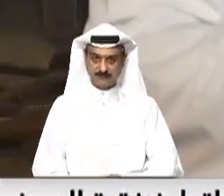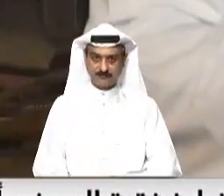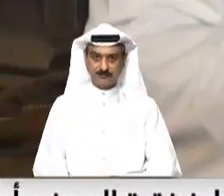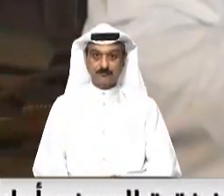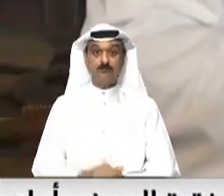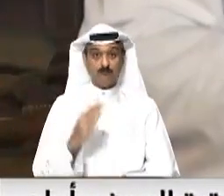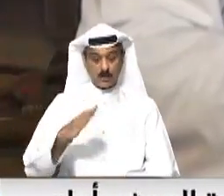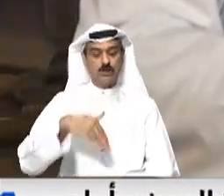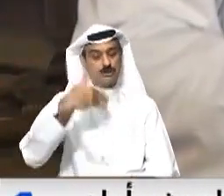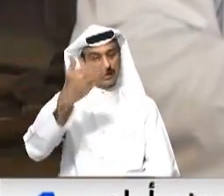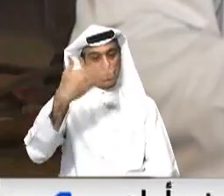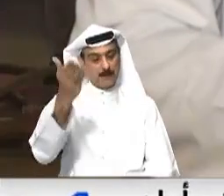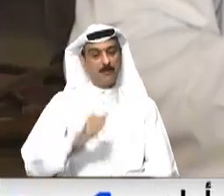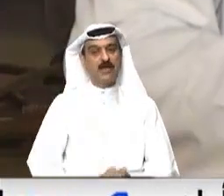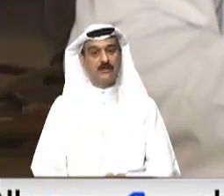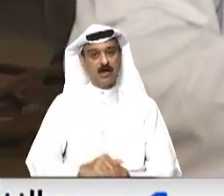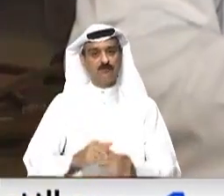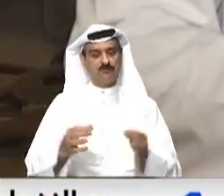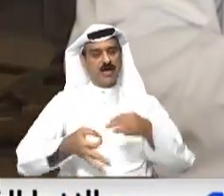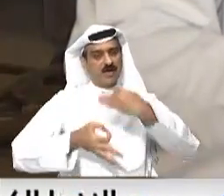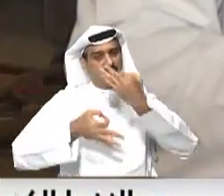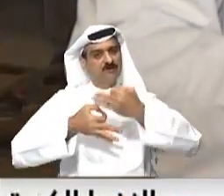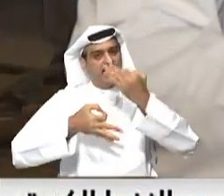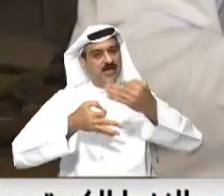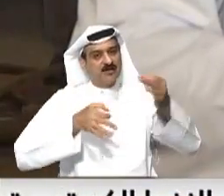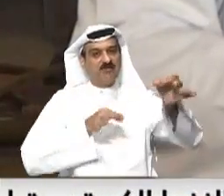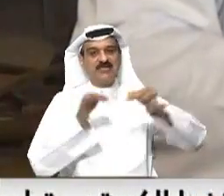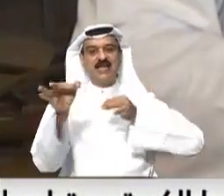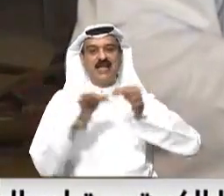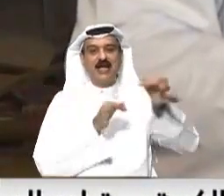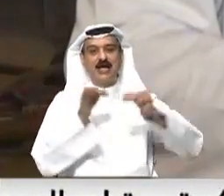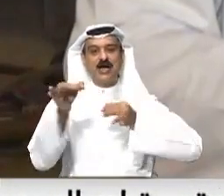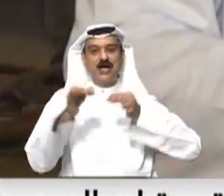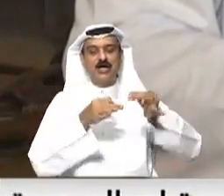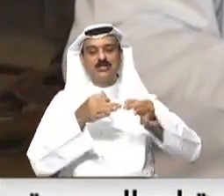وسنكون إن شاء الله في تغطية مستمرة لخطة